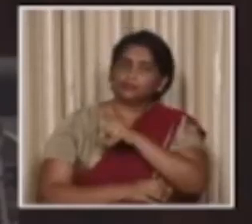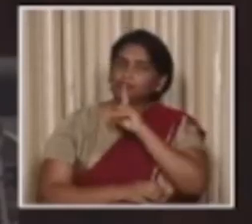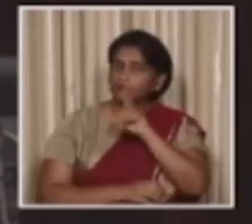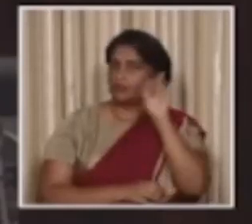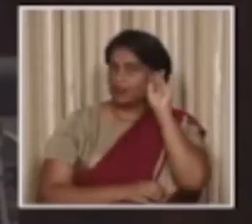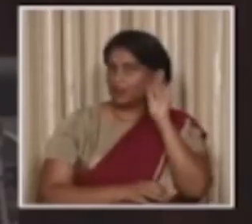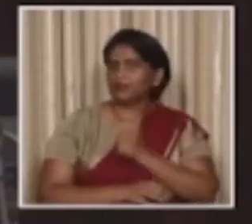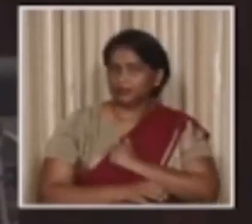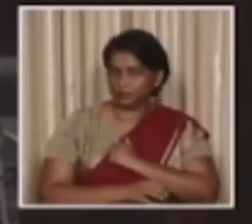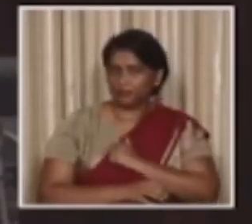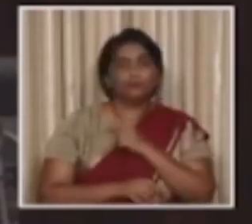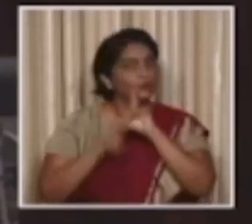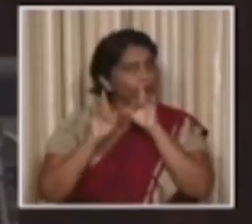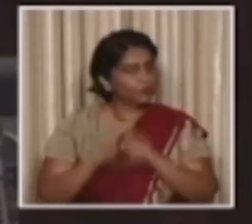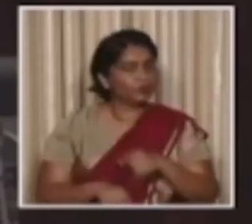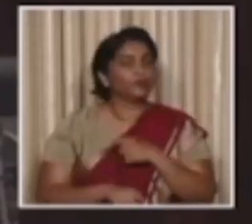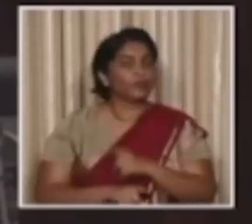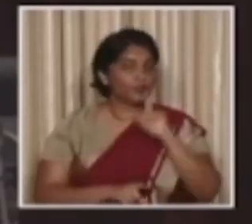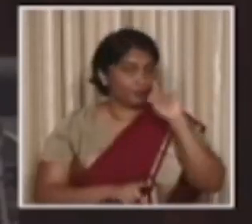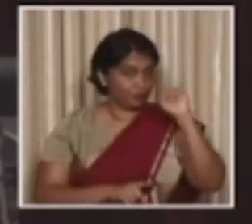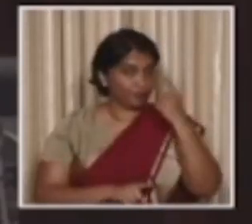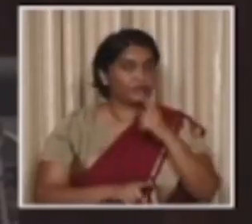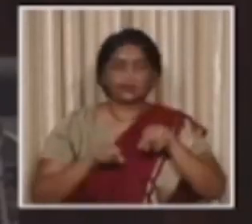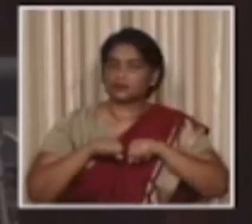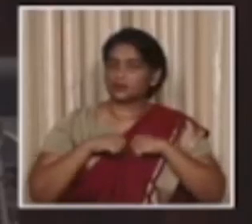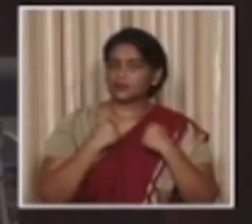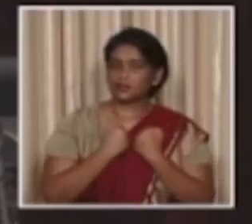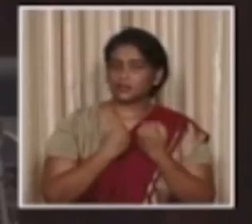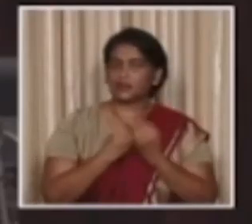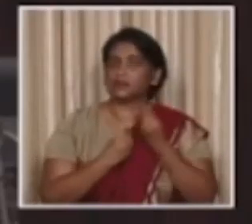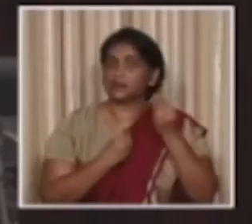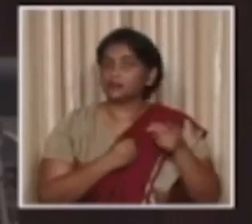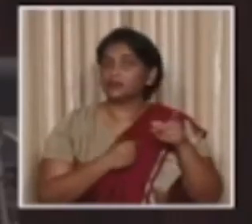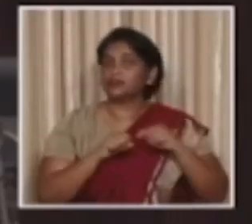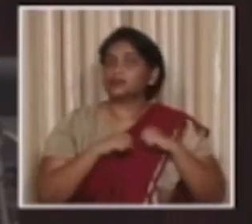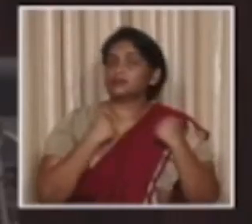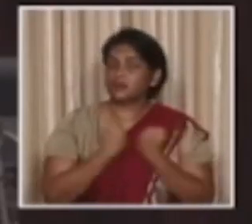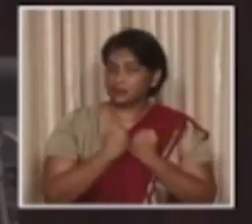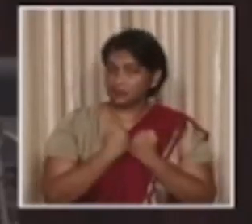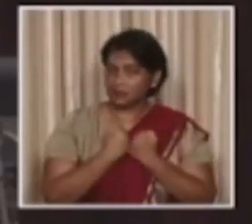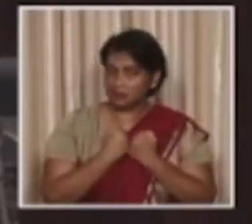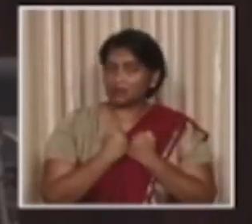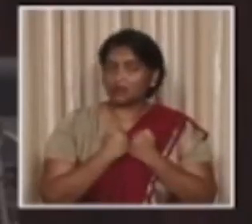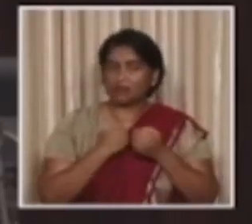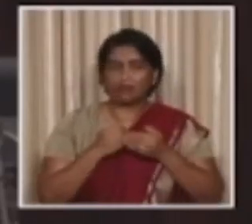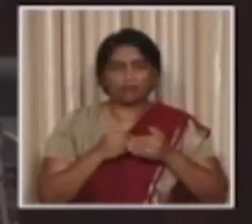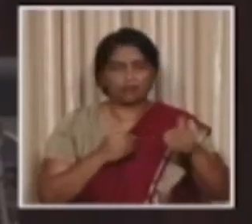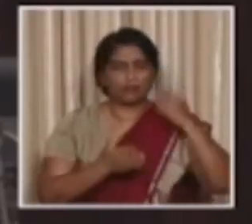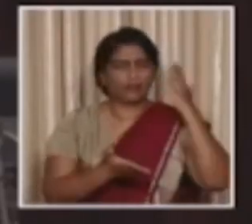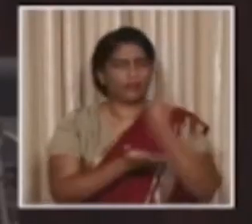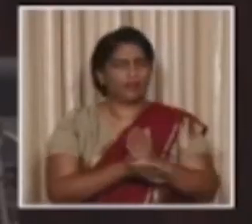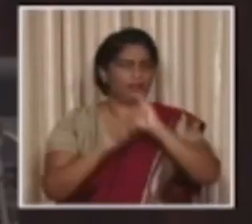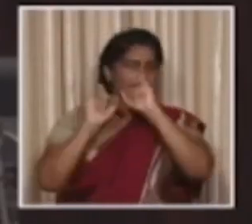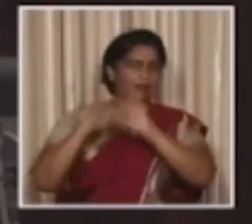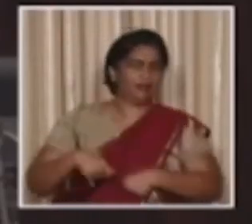අහන්න කැමති, මෙන්න මේ මුලින්ම සමාගමකට දීලා ඒ සමාගම අතරමග මේක අතරලා